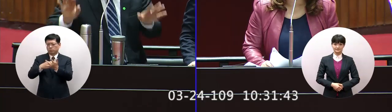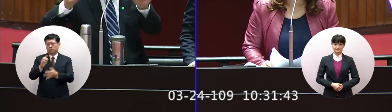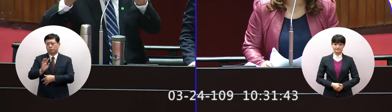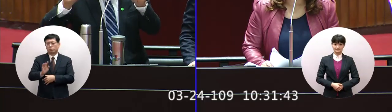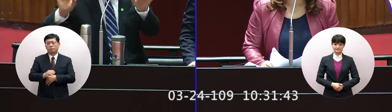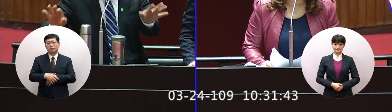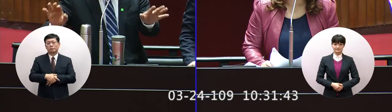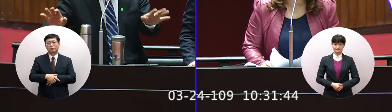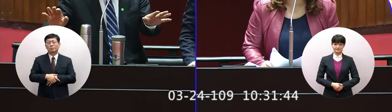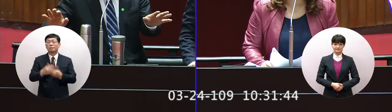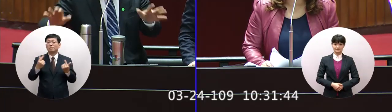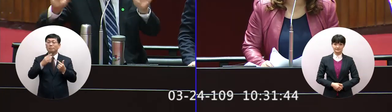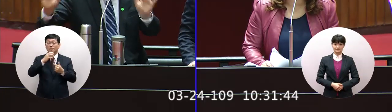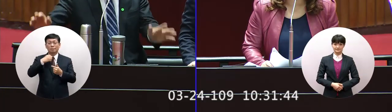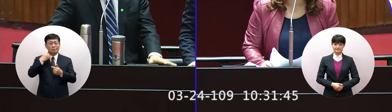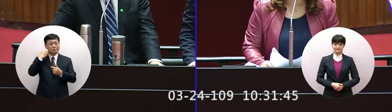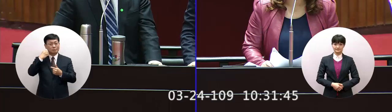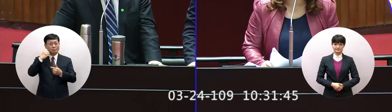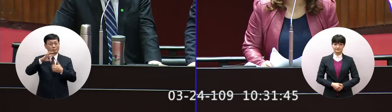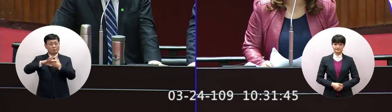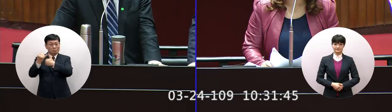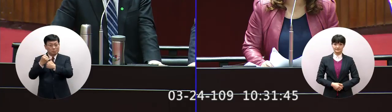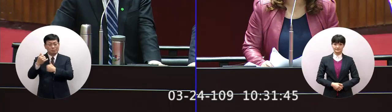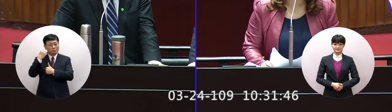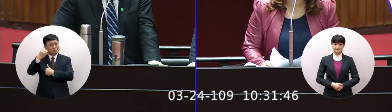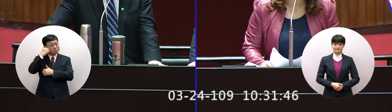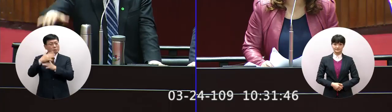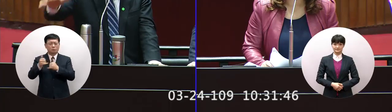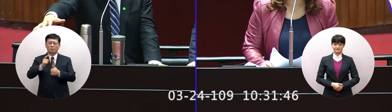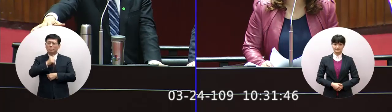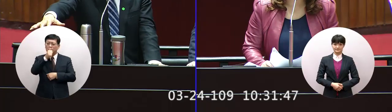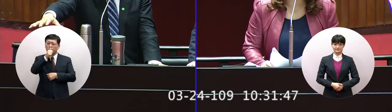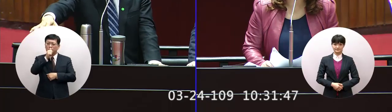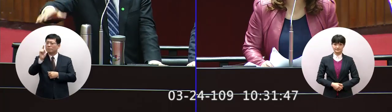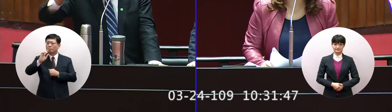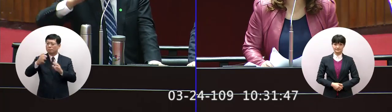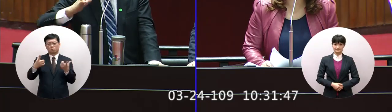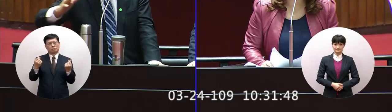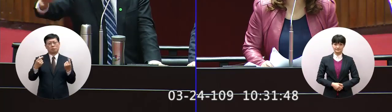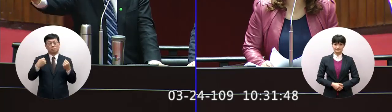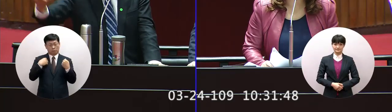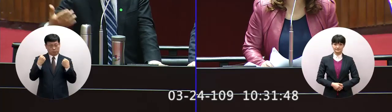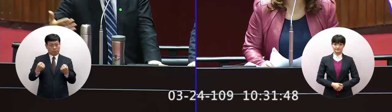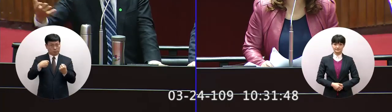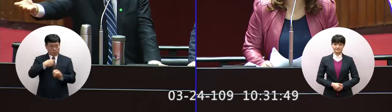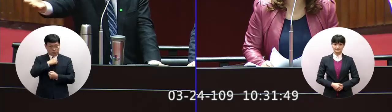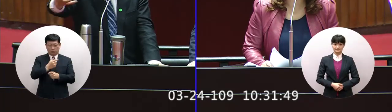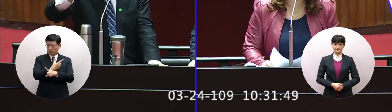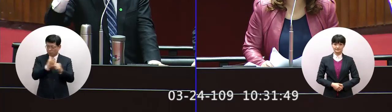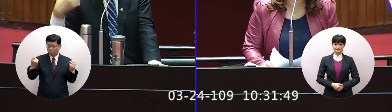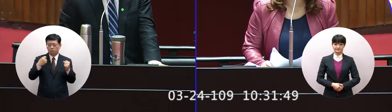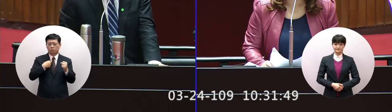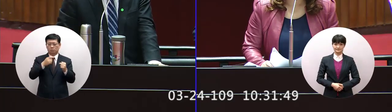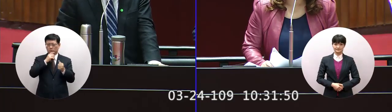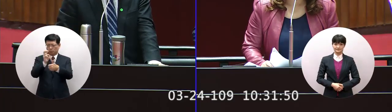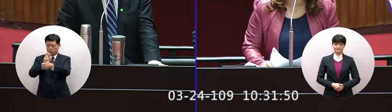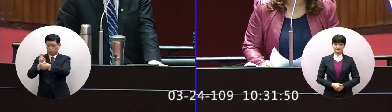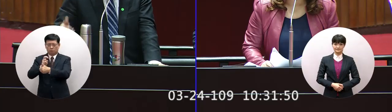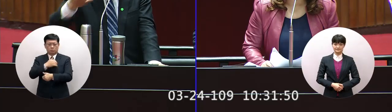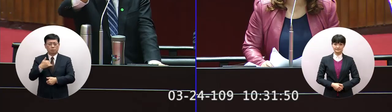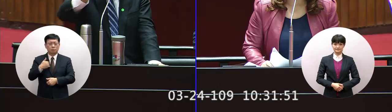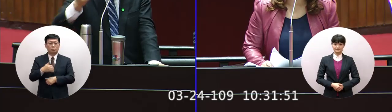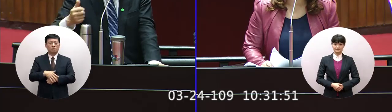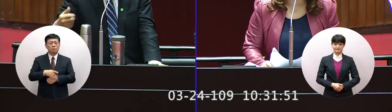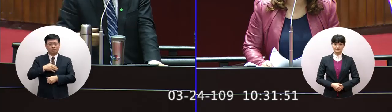口，包括新住民无论他从哪一国来，在台湾我们都公平都周延照